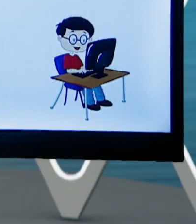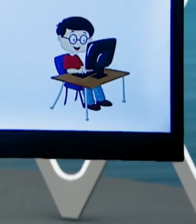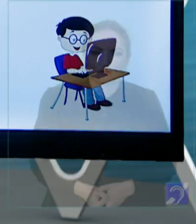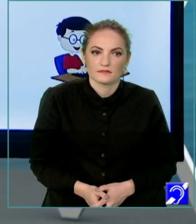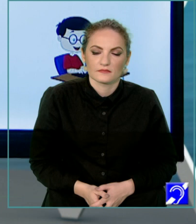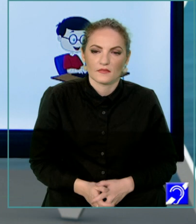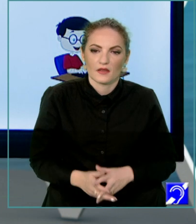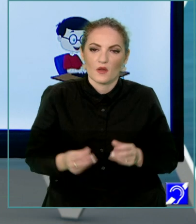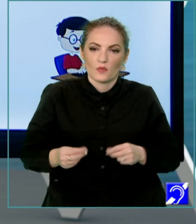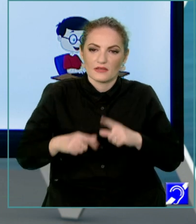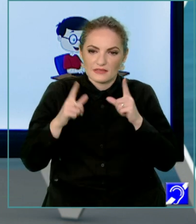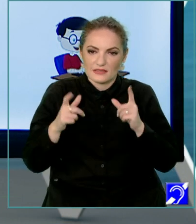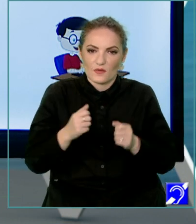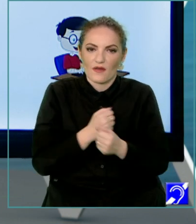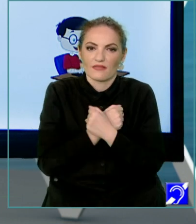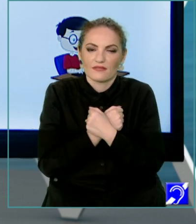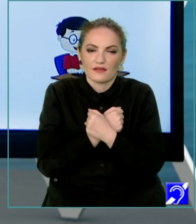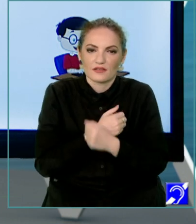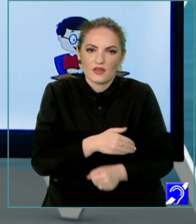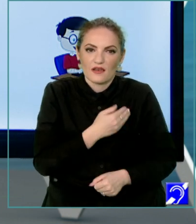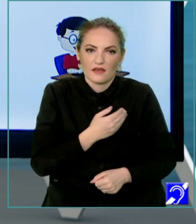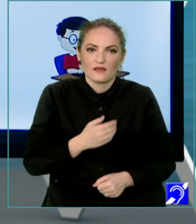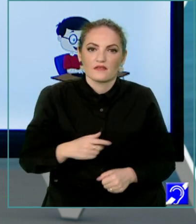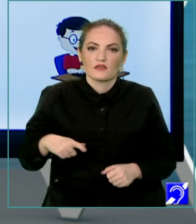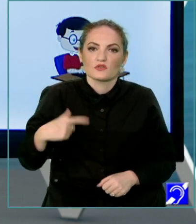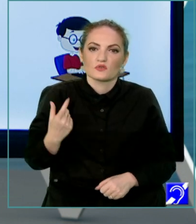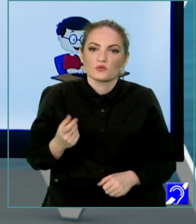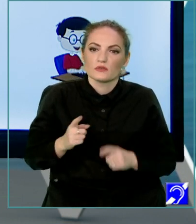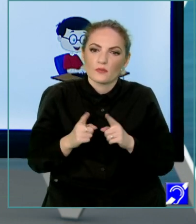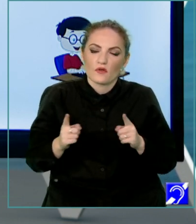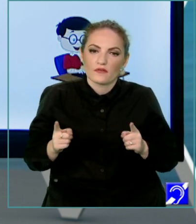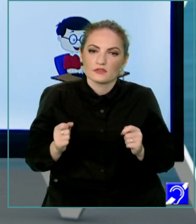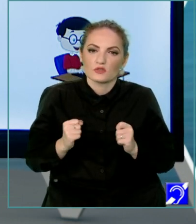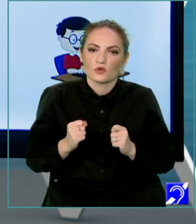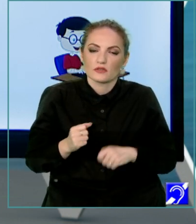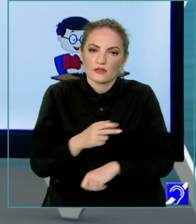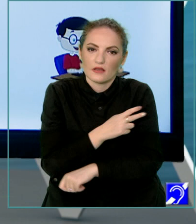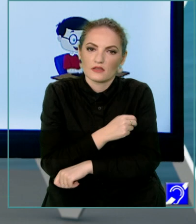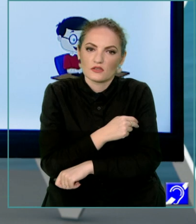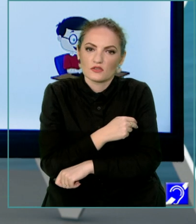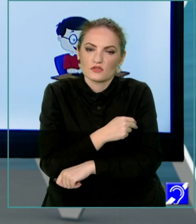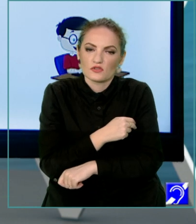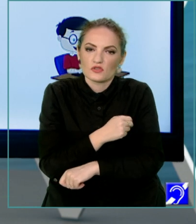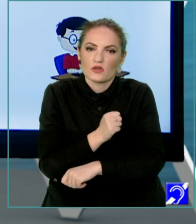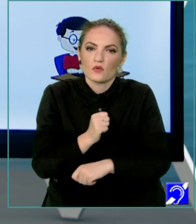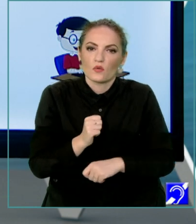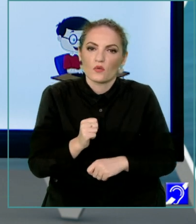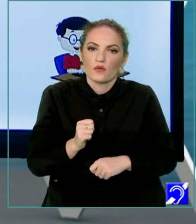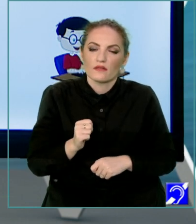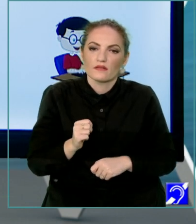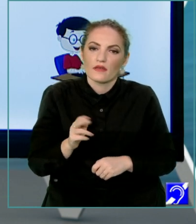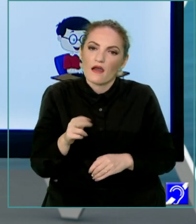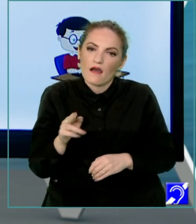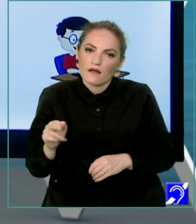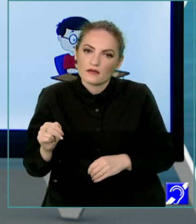pfai ziua dragi elevi în profesor agenda Ionescu de la Colegiul Național de Arte Dinu Lipatti și astăzi vom lucra